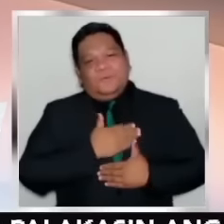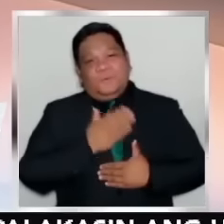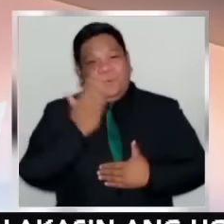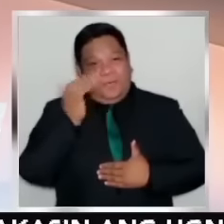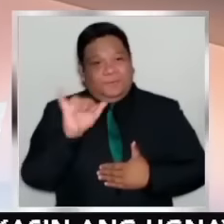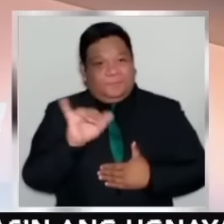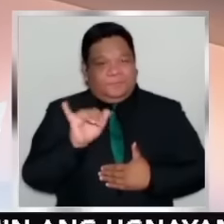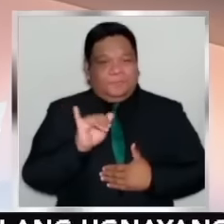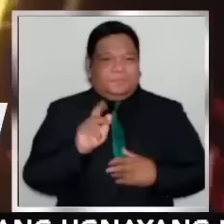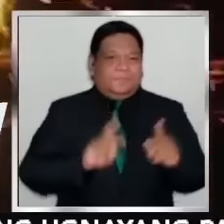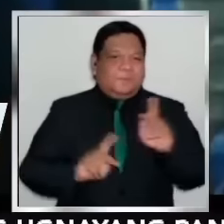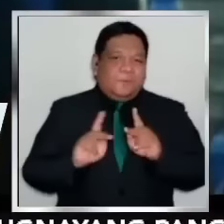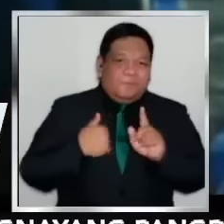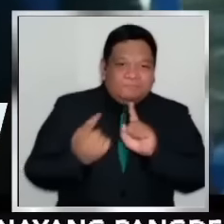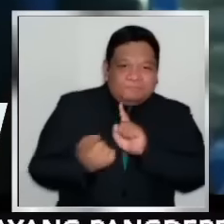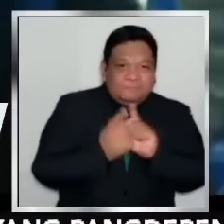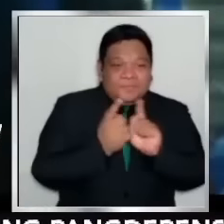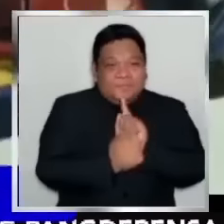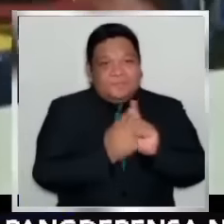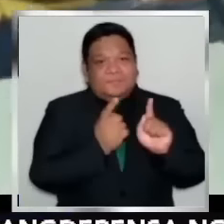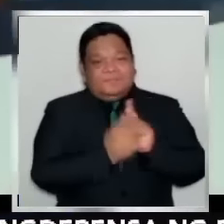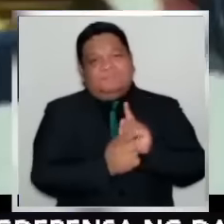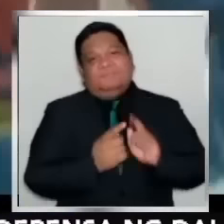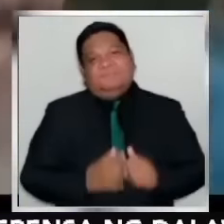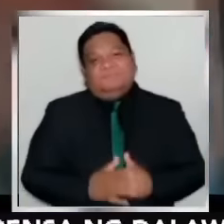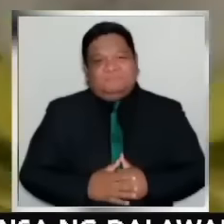met along the way.